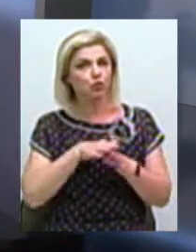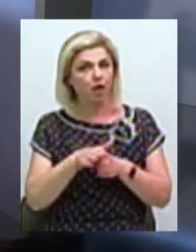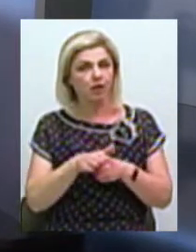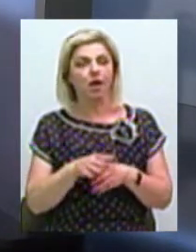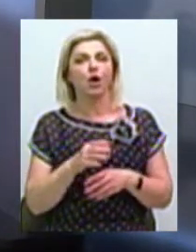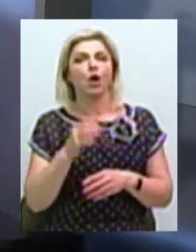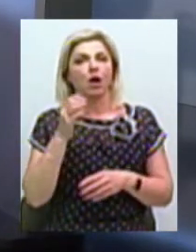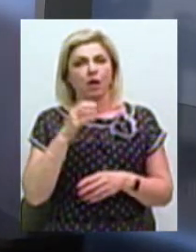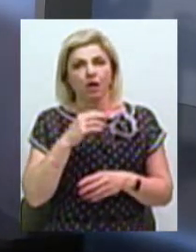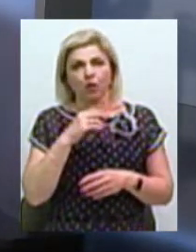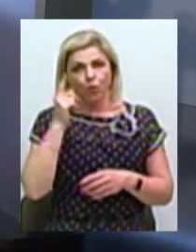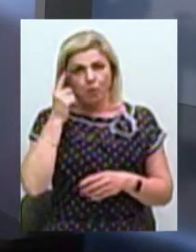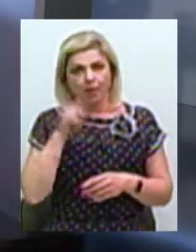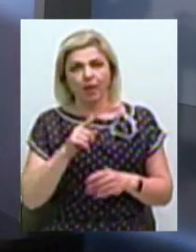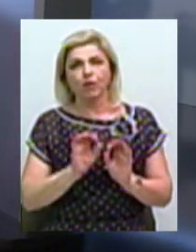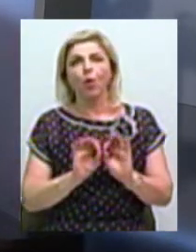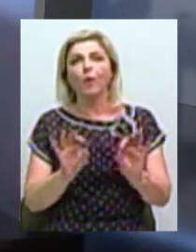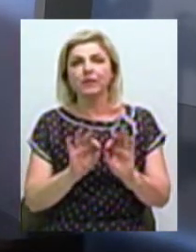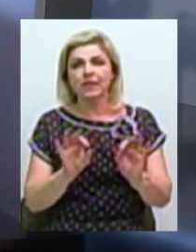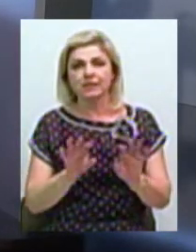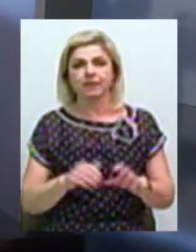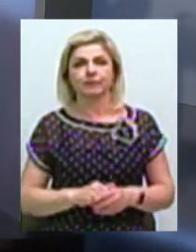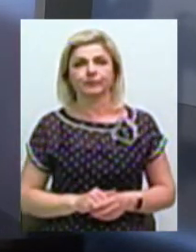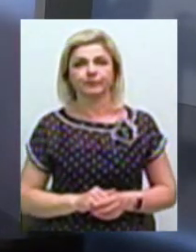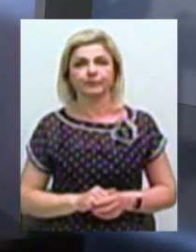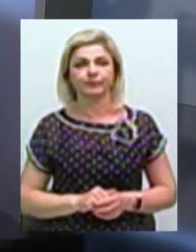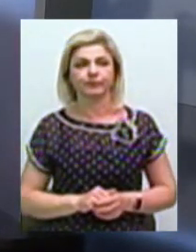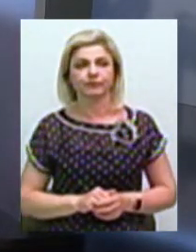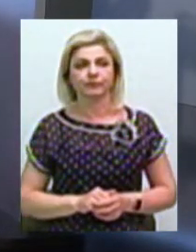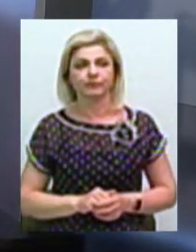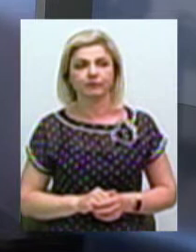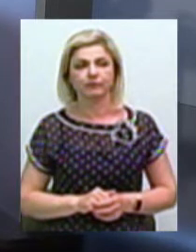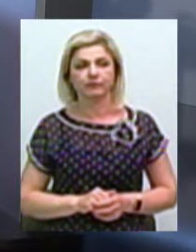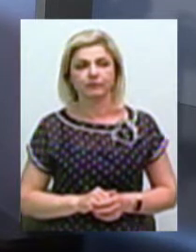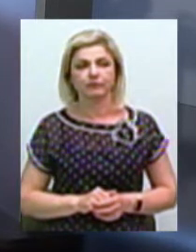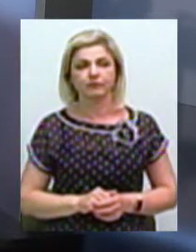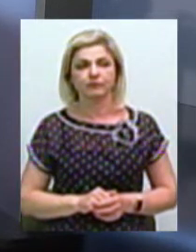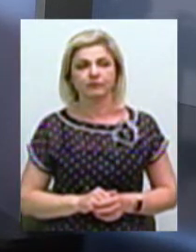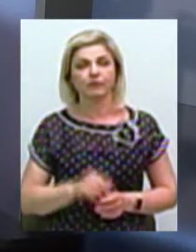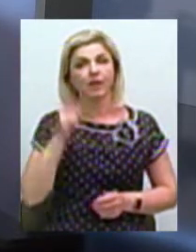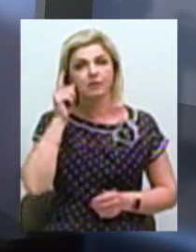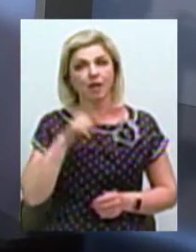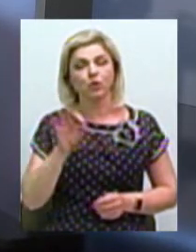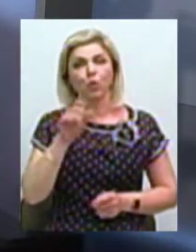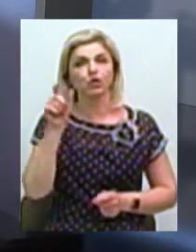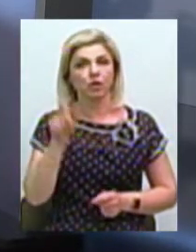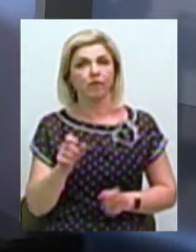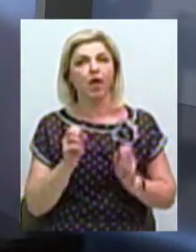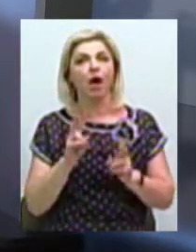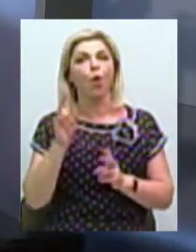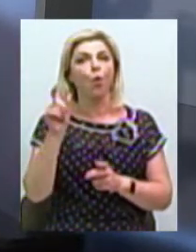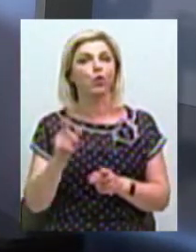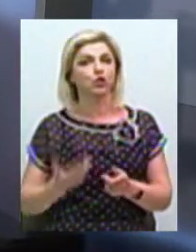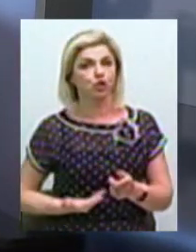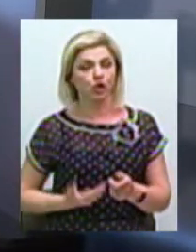уметь донести. Очень важно, ну, знать вообще о человеке, как он жил, что он